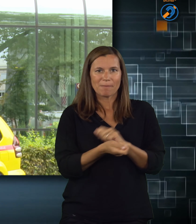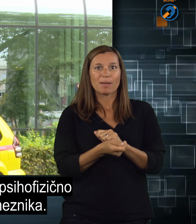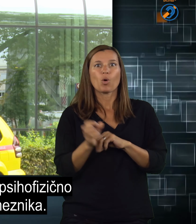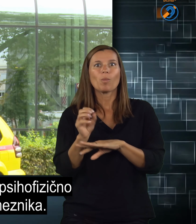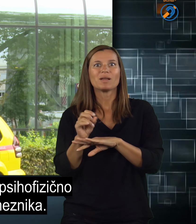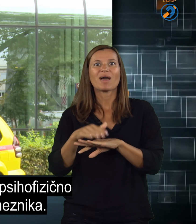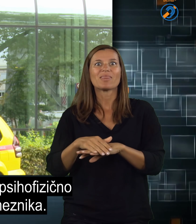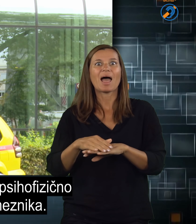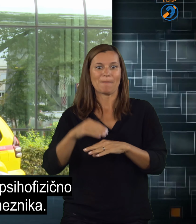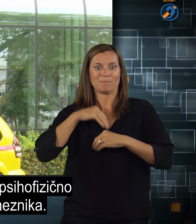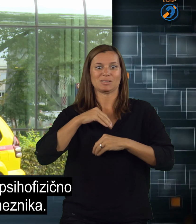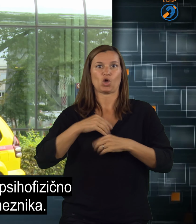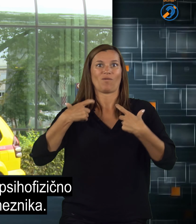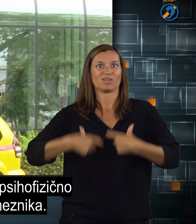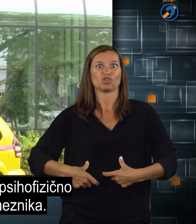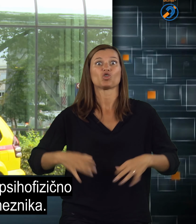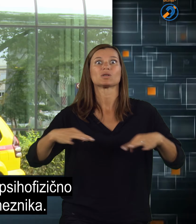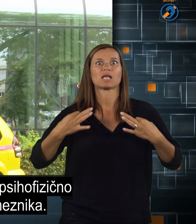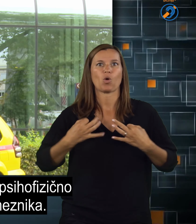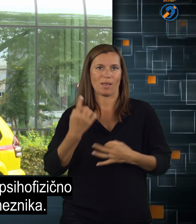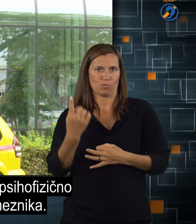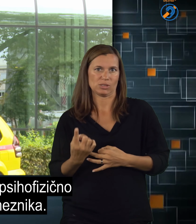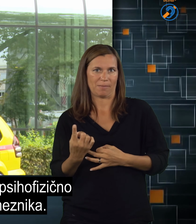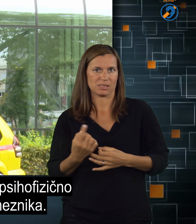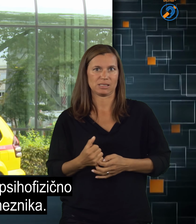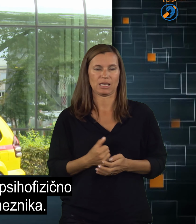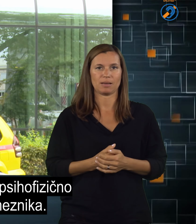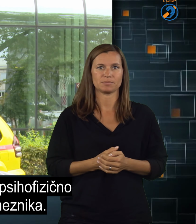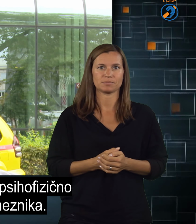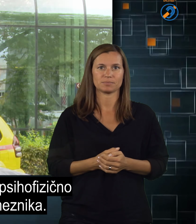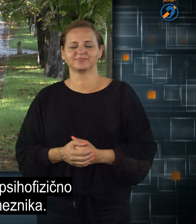vpliva na zdravje, psihofizično zdravje posameznika.